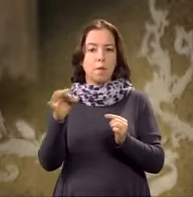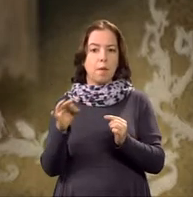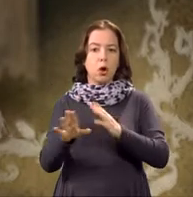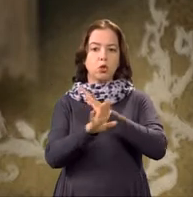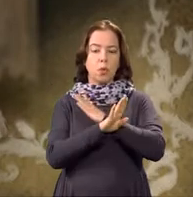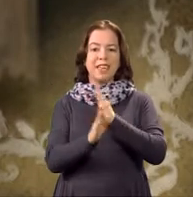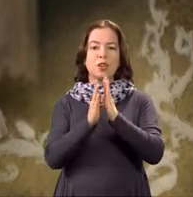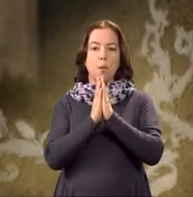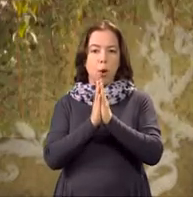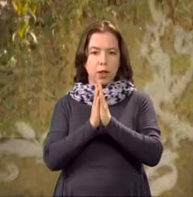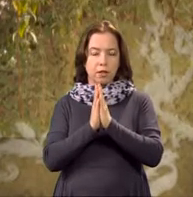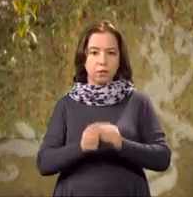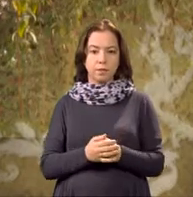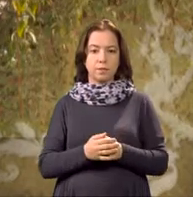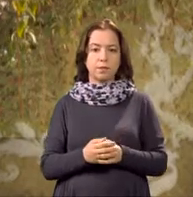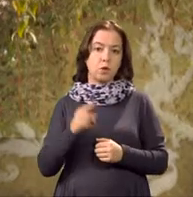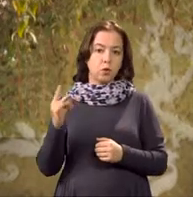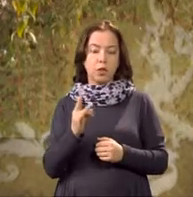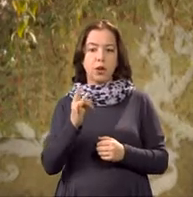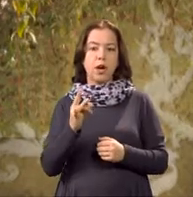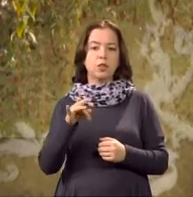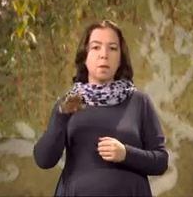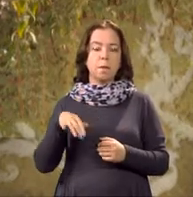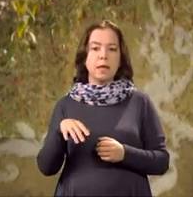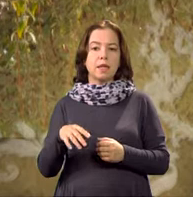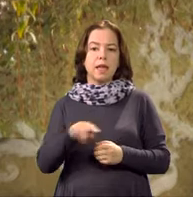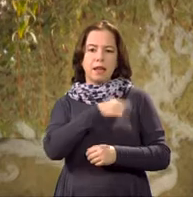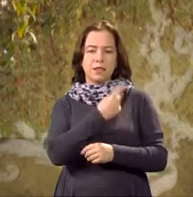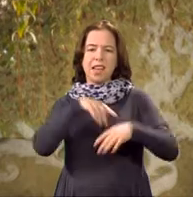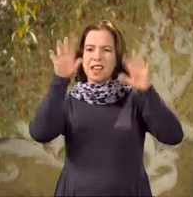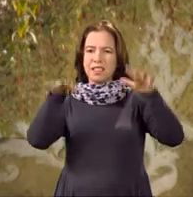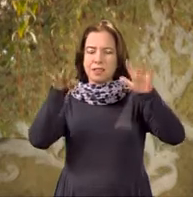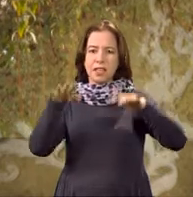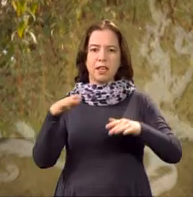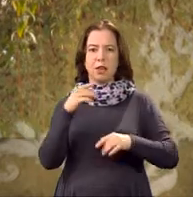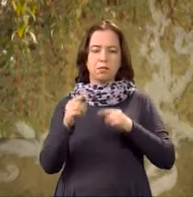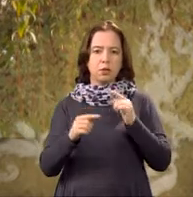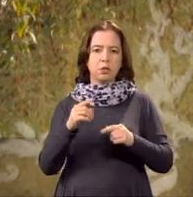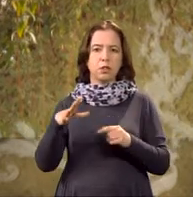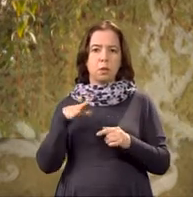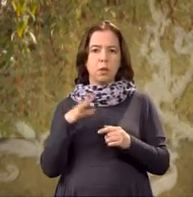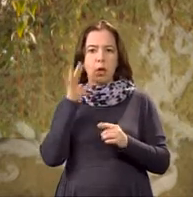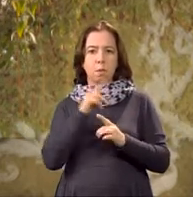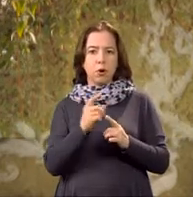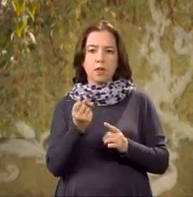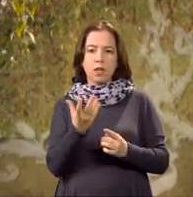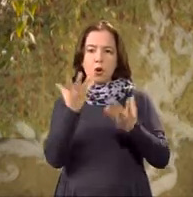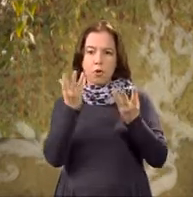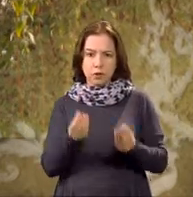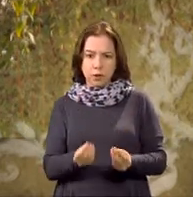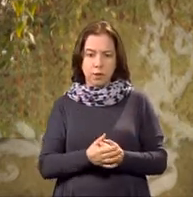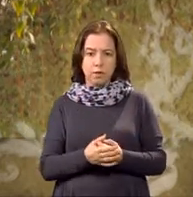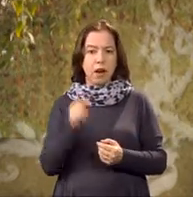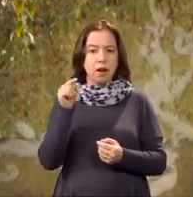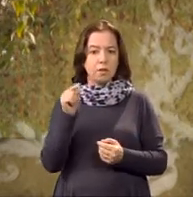заупокійну молитву. Якось після сильних злив, які йшли безперестанно протягом кількох днів,